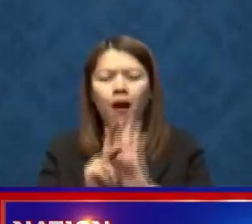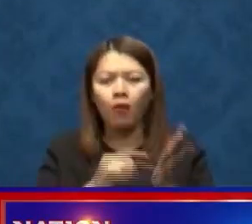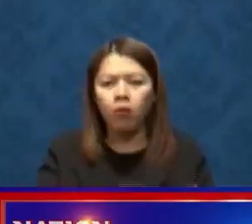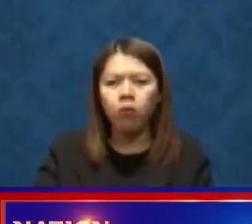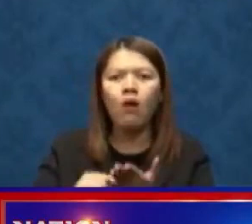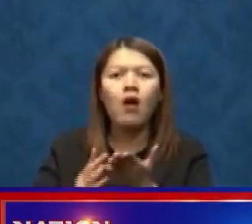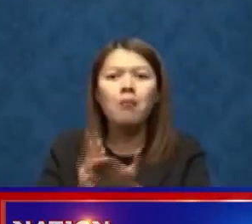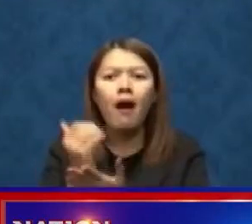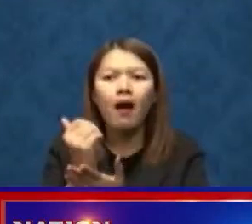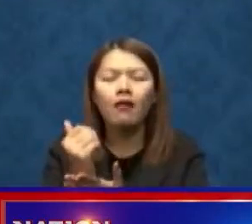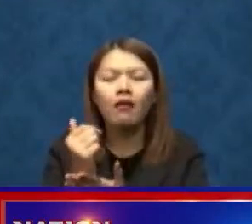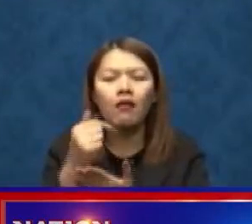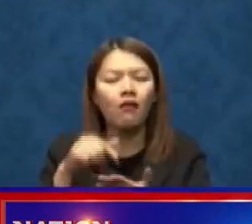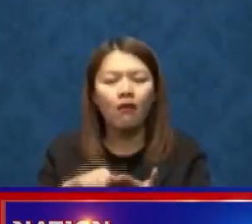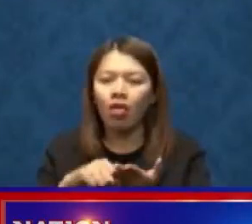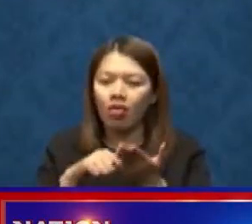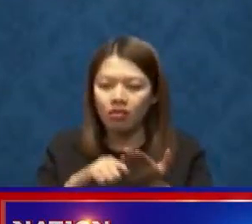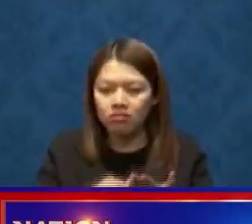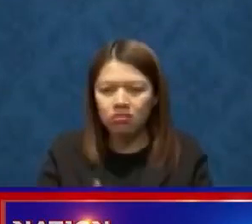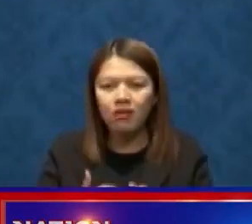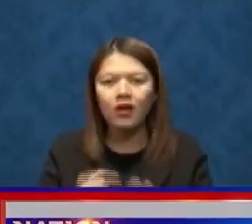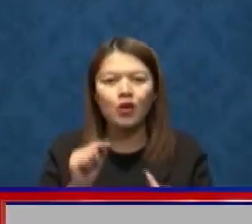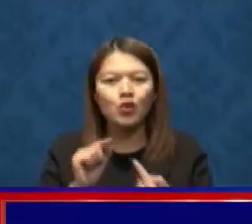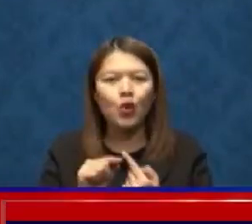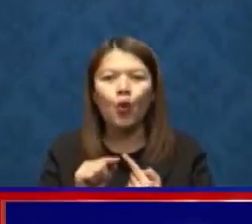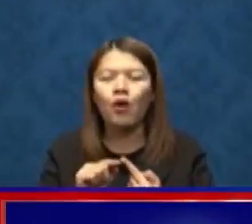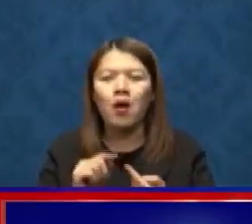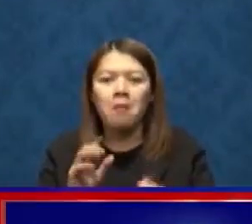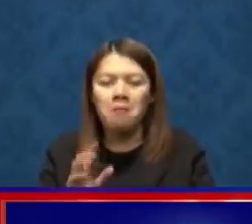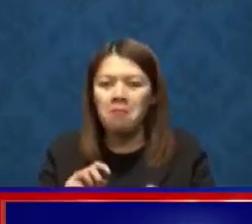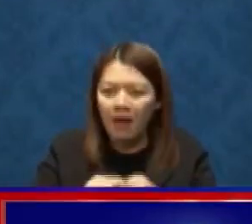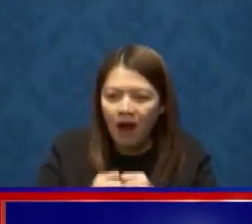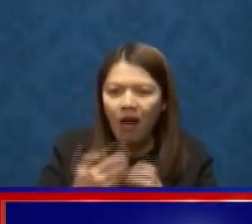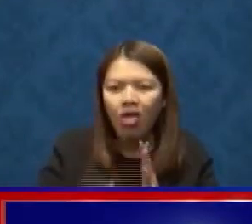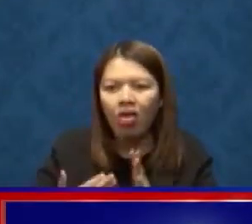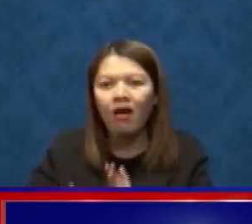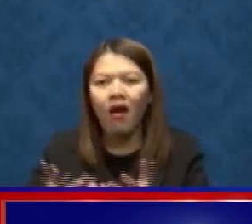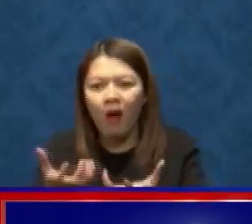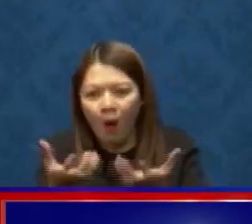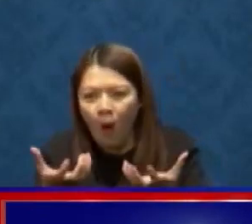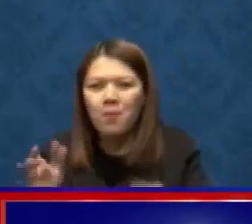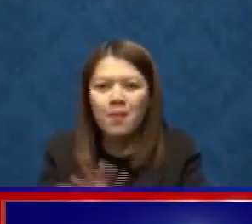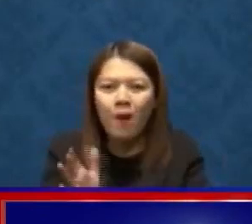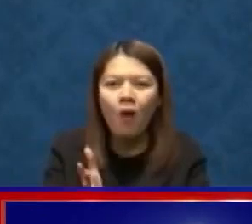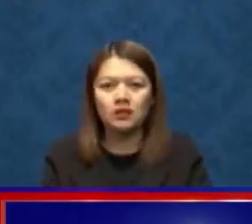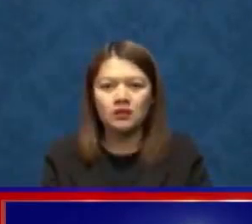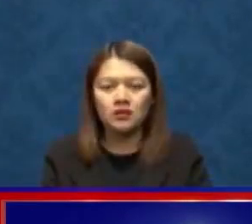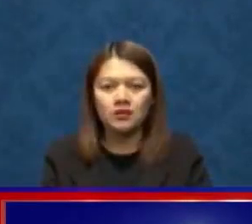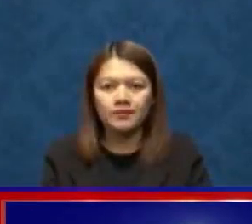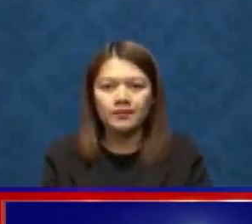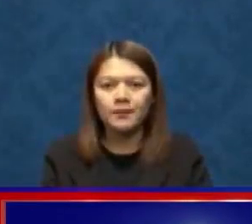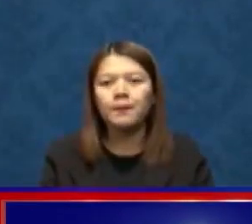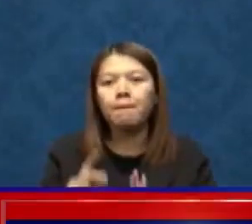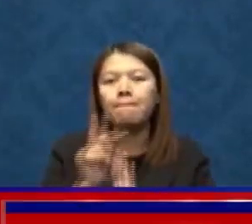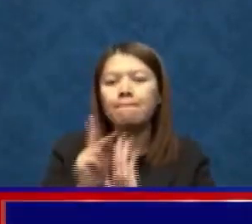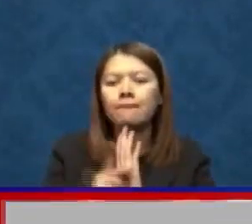กลับมาตกม้าตายด้วยเรื่องเกี่ยวกับวัสดุด้วยเรื่องเกี่ยวกับกล้องช่างเรื่องที่ไม่น่าเชื่อเลยจริงๆกฎ